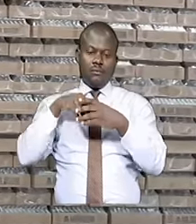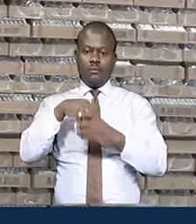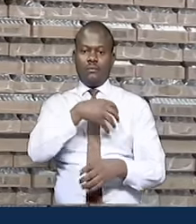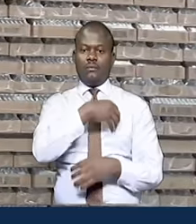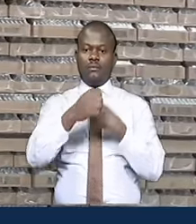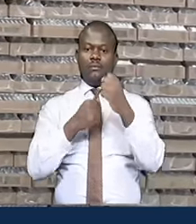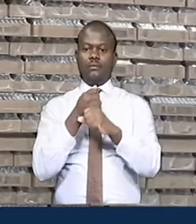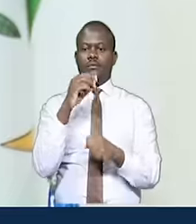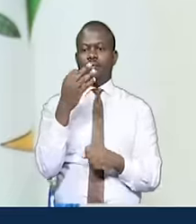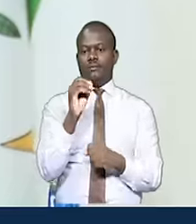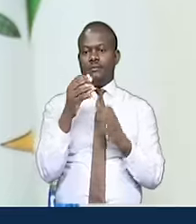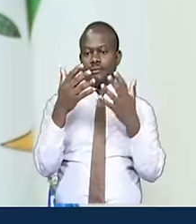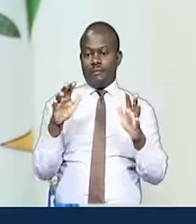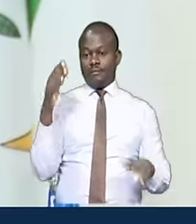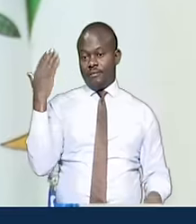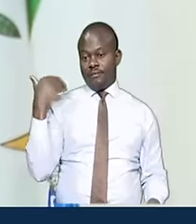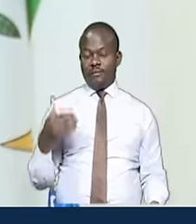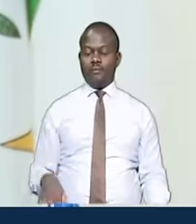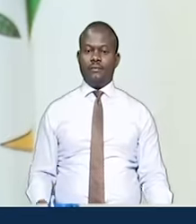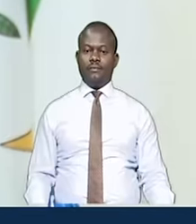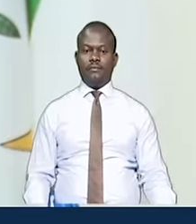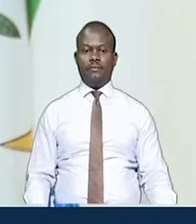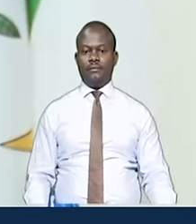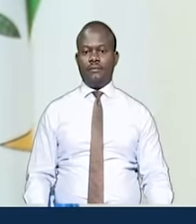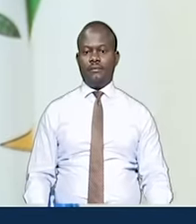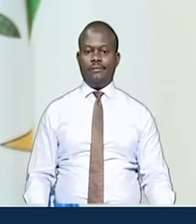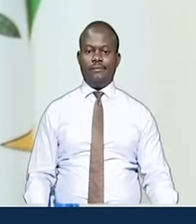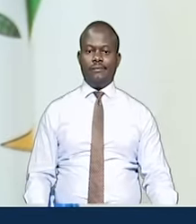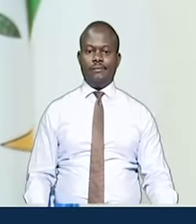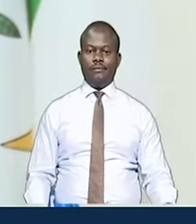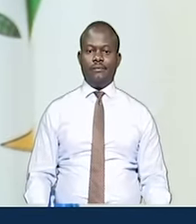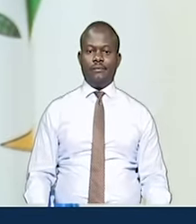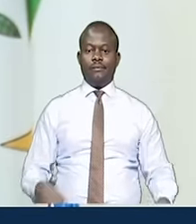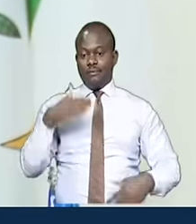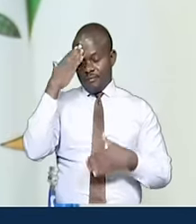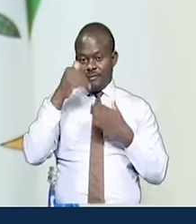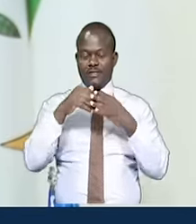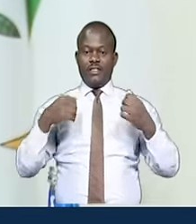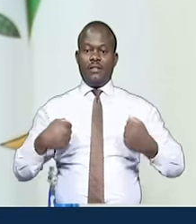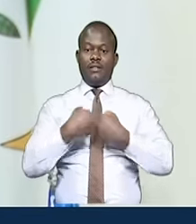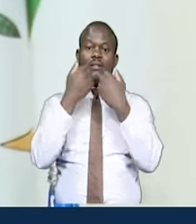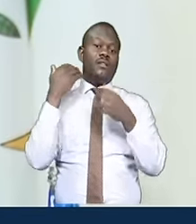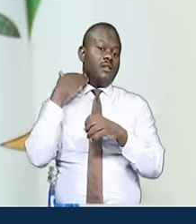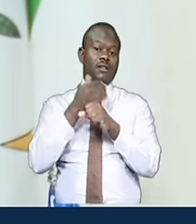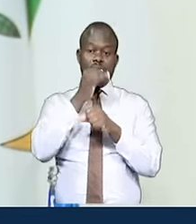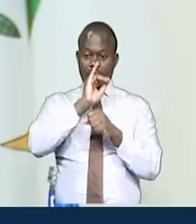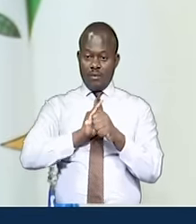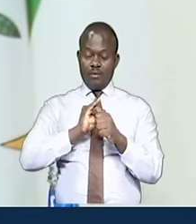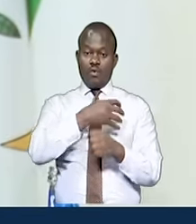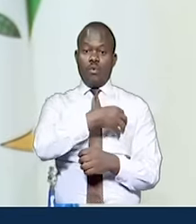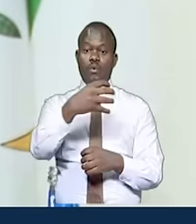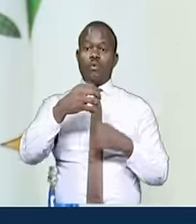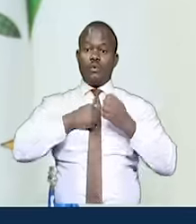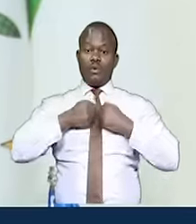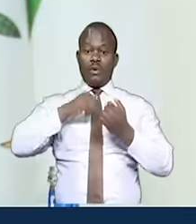myaka 30 ishize. Kubera ingaruka za Jenoside yakorewe Abatutsi, ubukungu bwamanutse muri 50% munsi ya